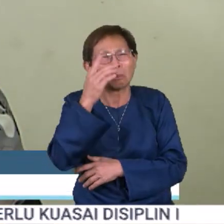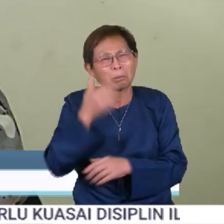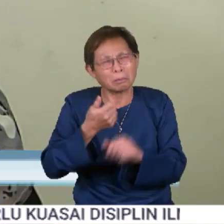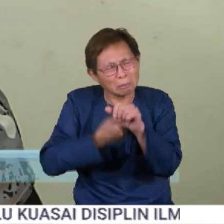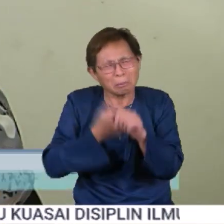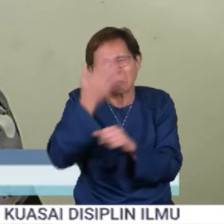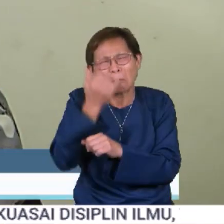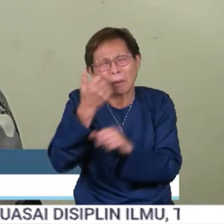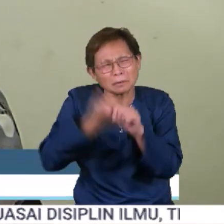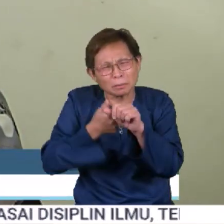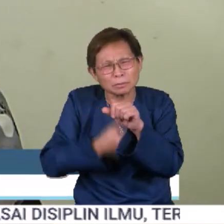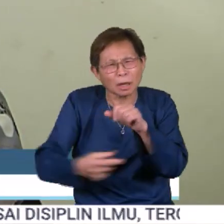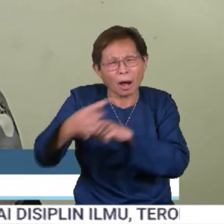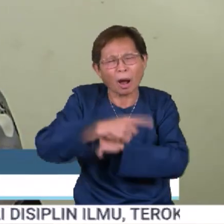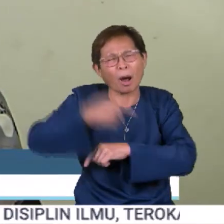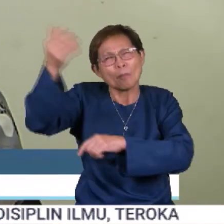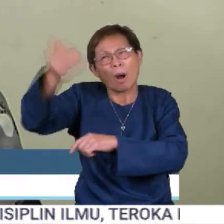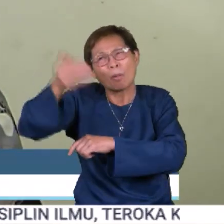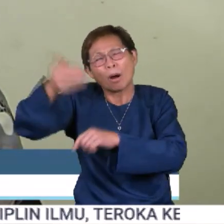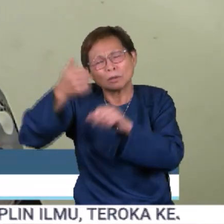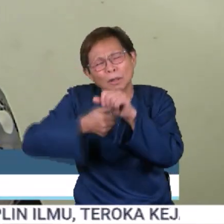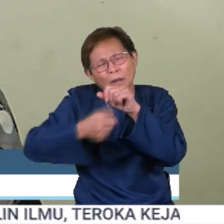saya macam dengan